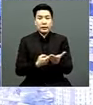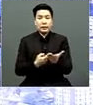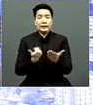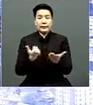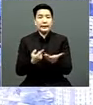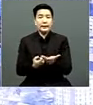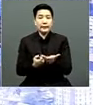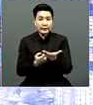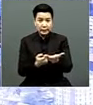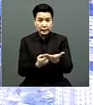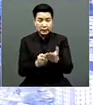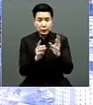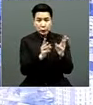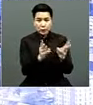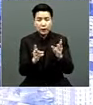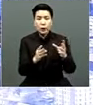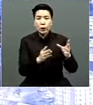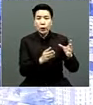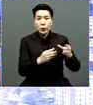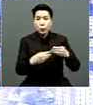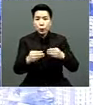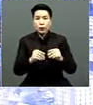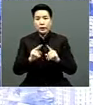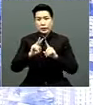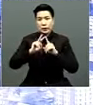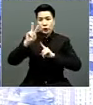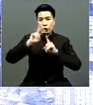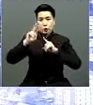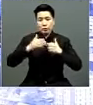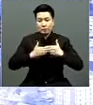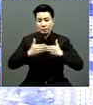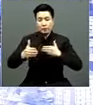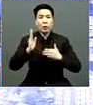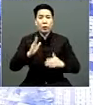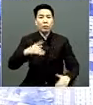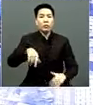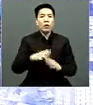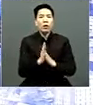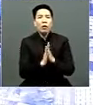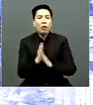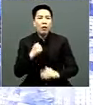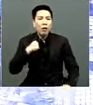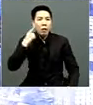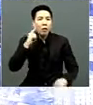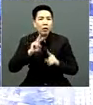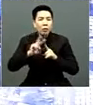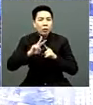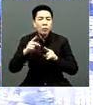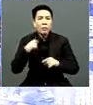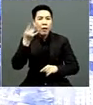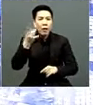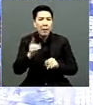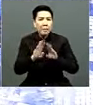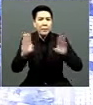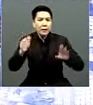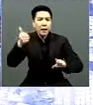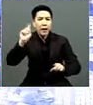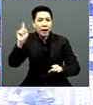ะครับมาตรการผ่อนปรนระยะที่2หลายคนคงอยากจะรอฟังว่าจะมีอะไรเกิดขึ้นในต